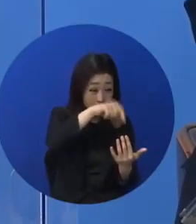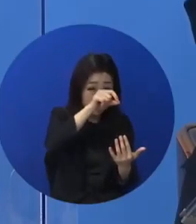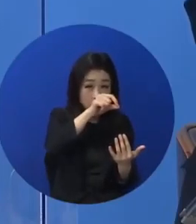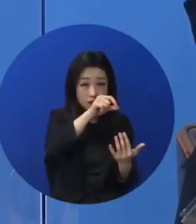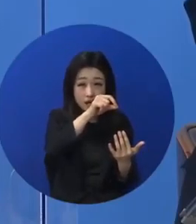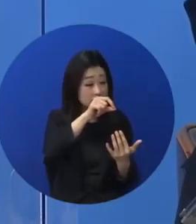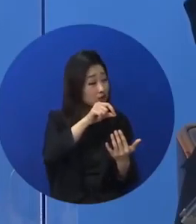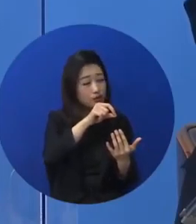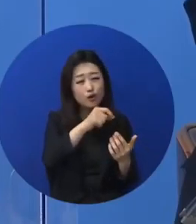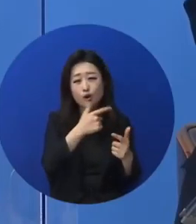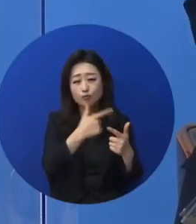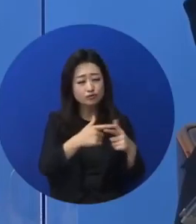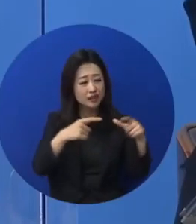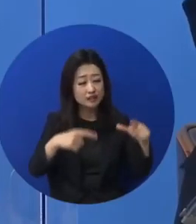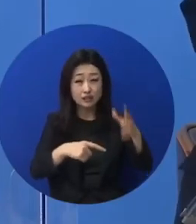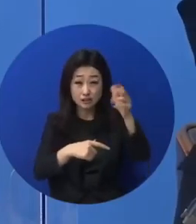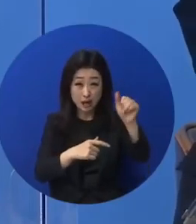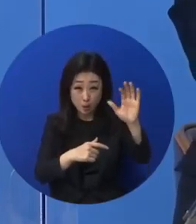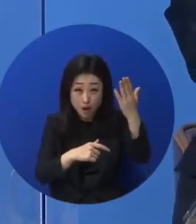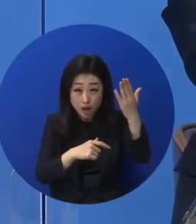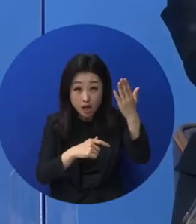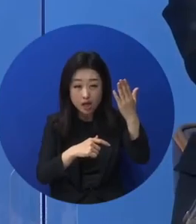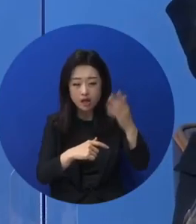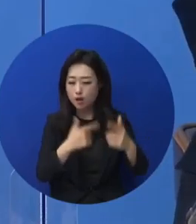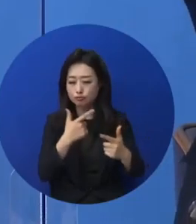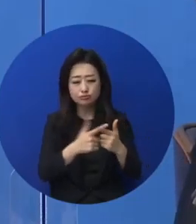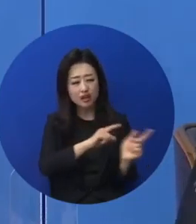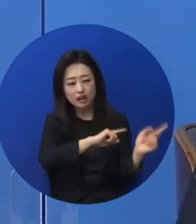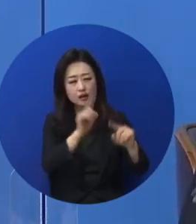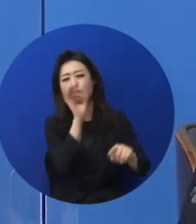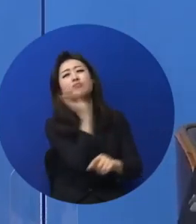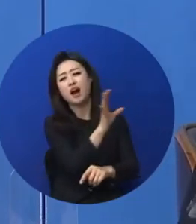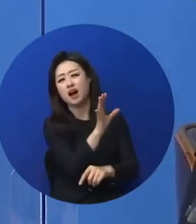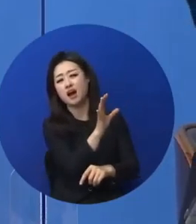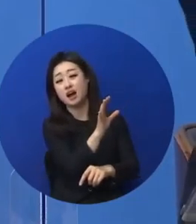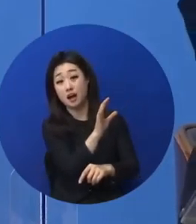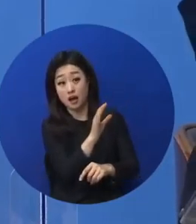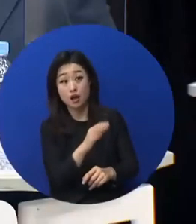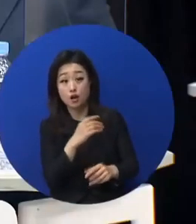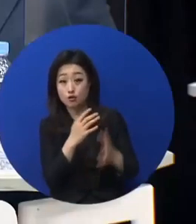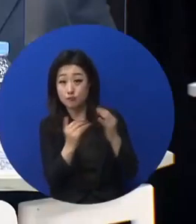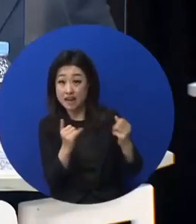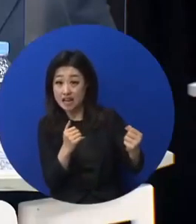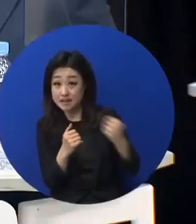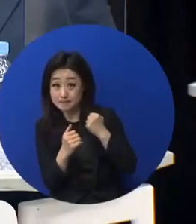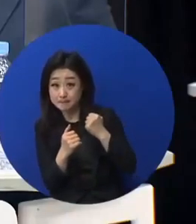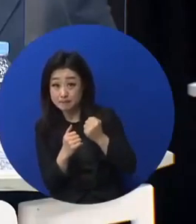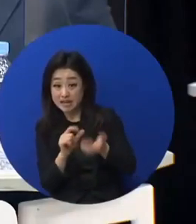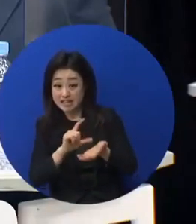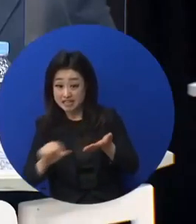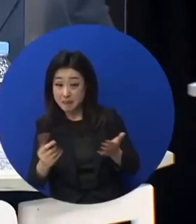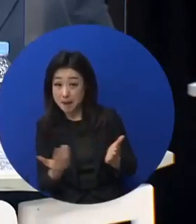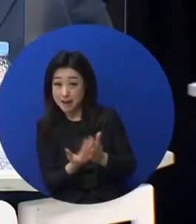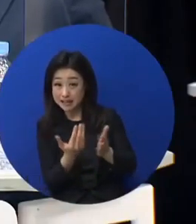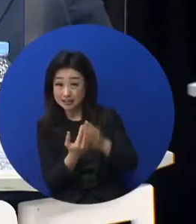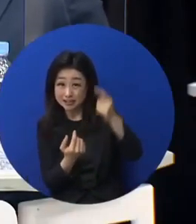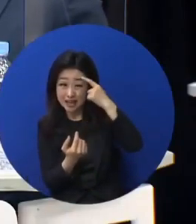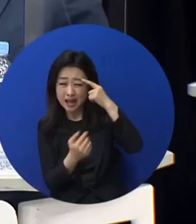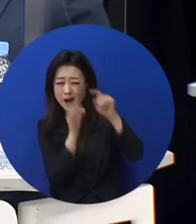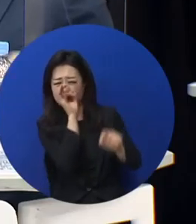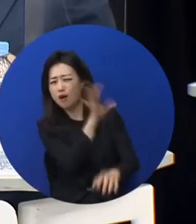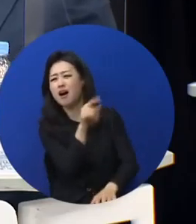국민의힘 일당 독점 정치 25년 동안 벌어진 일이니까요. 또 국민의힘이 지방 균형 발전에 대해서 별로 의식이